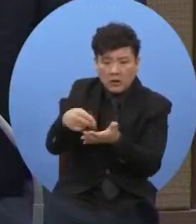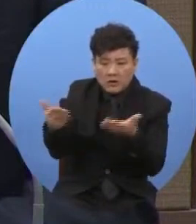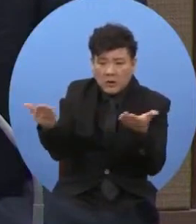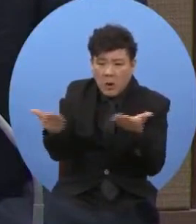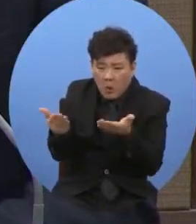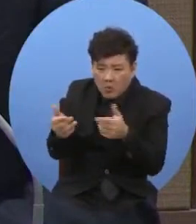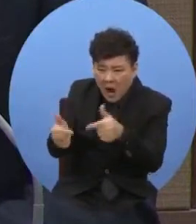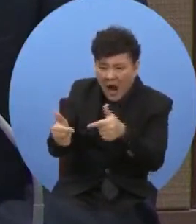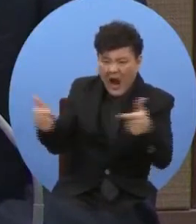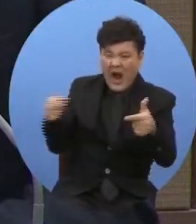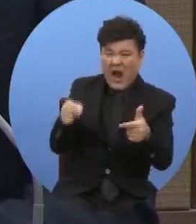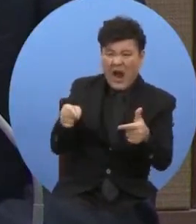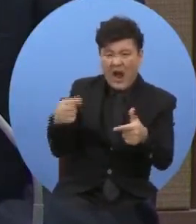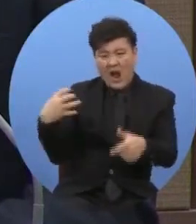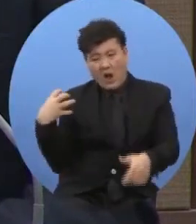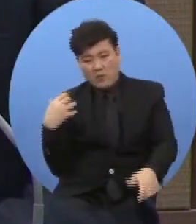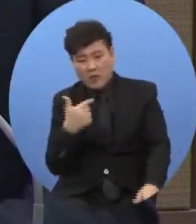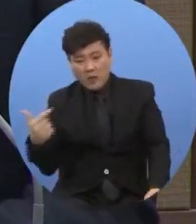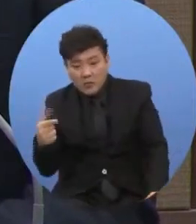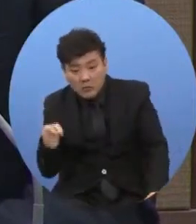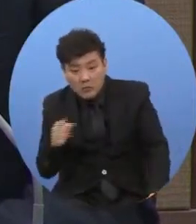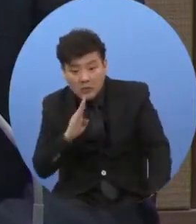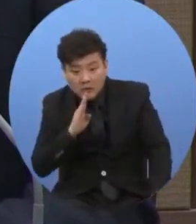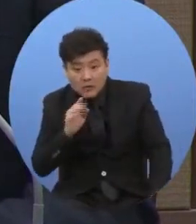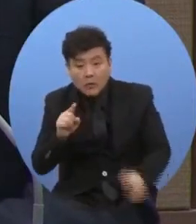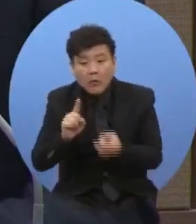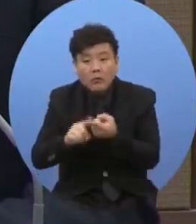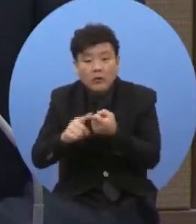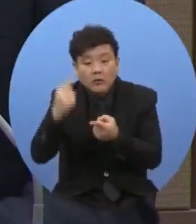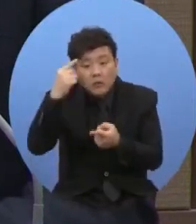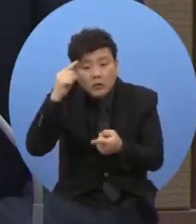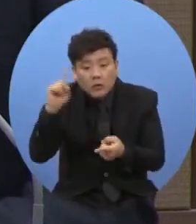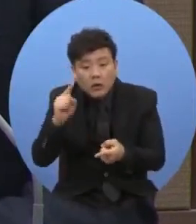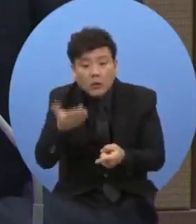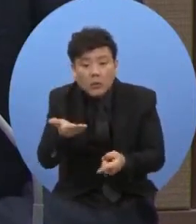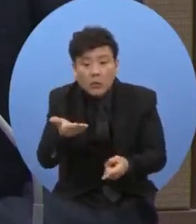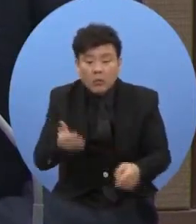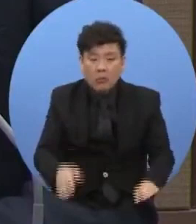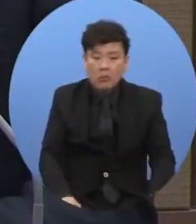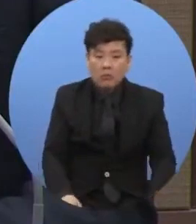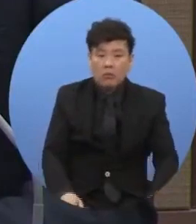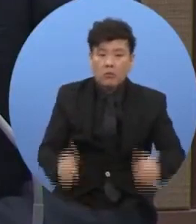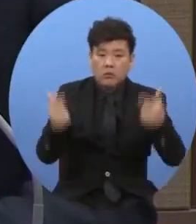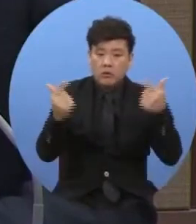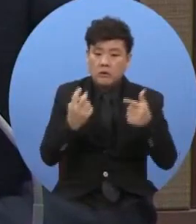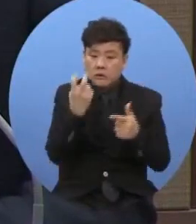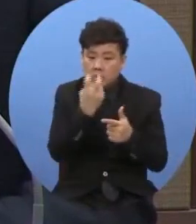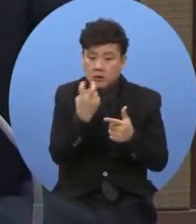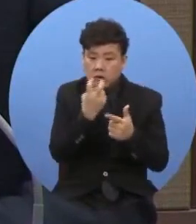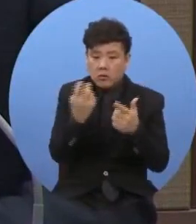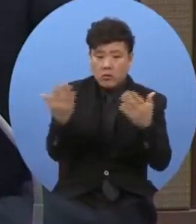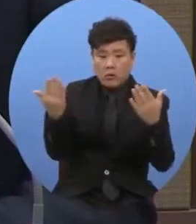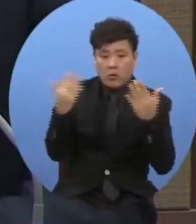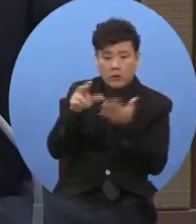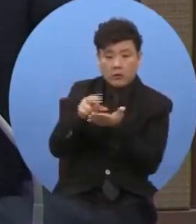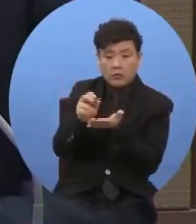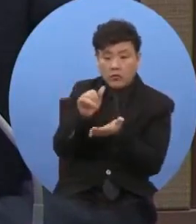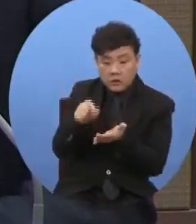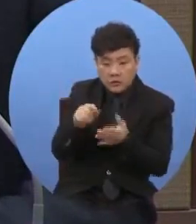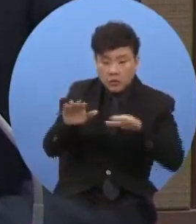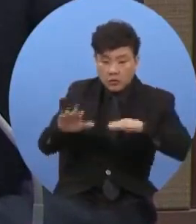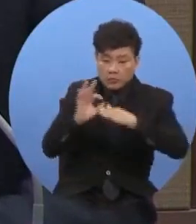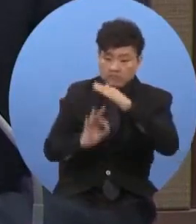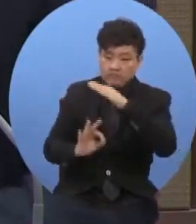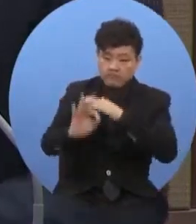이러한 예. 또 이제 관점도 있는 것 같아요. 어떻게 생각하세요? 그러니까 이제 지금 최근에 이제 늘봄 학교 문제가 있지 않습니까? 그래서 오늘 아침에도